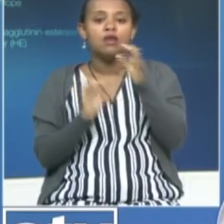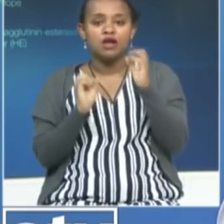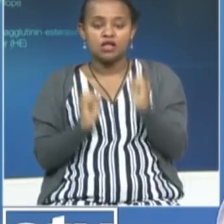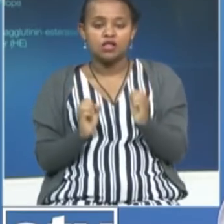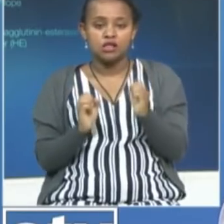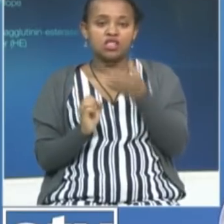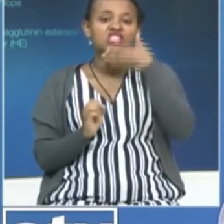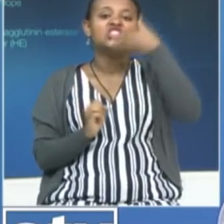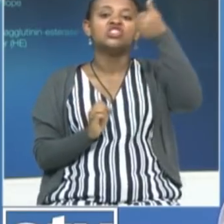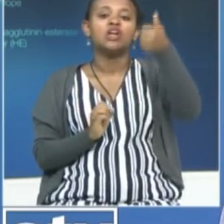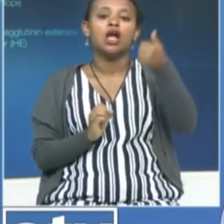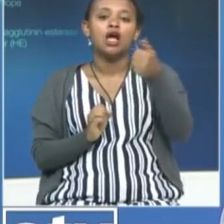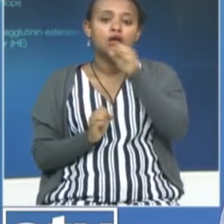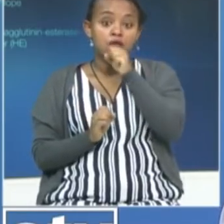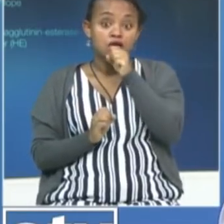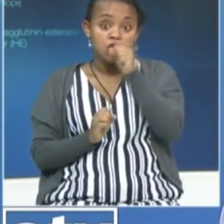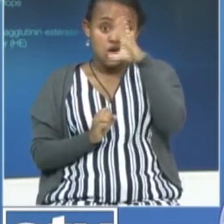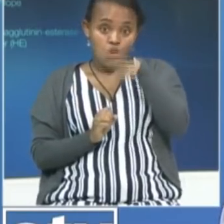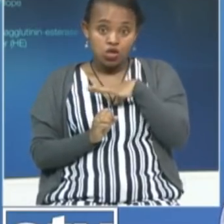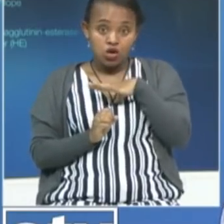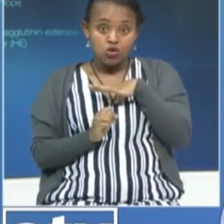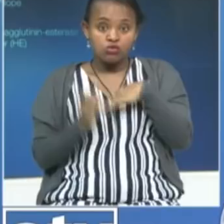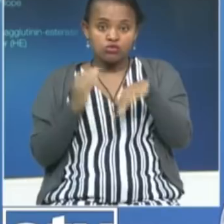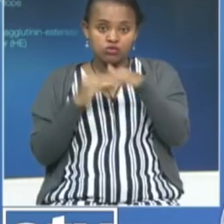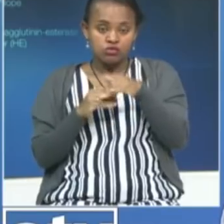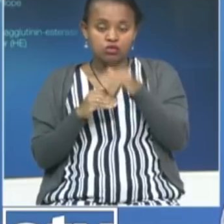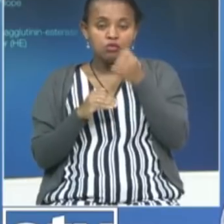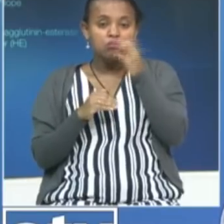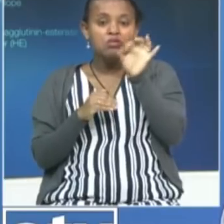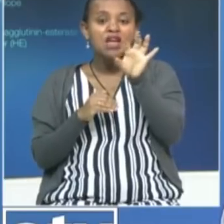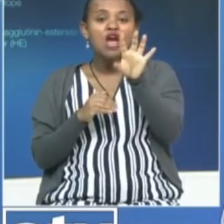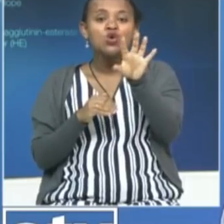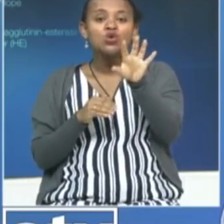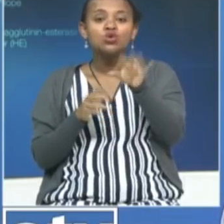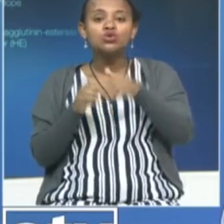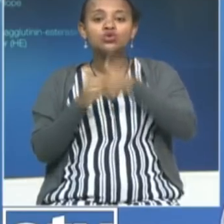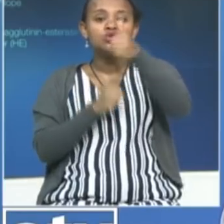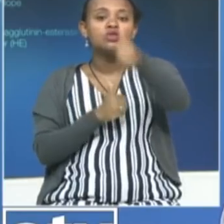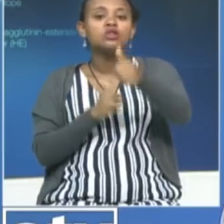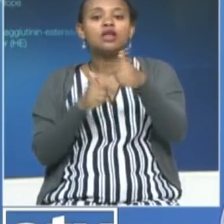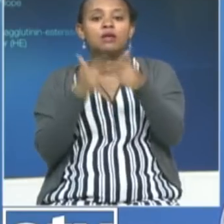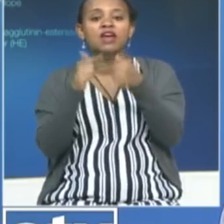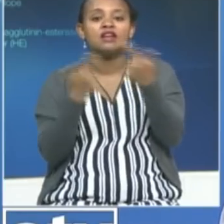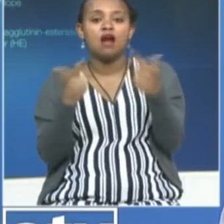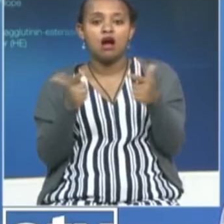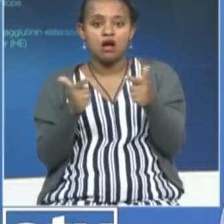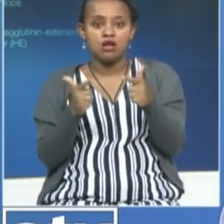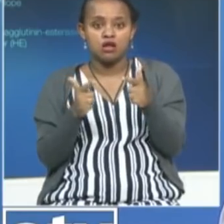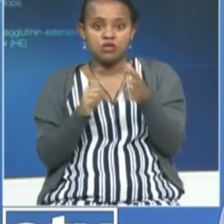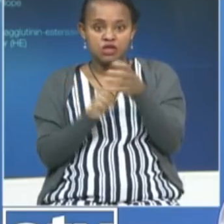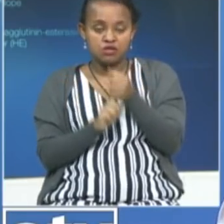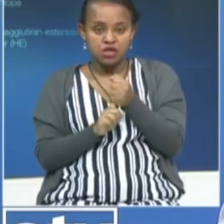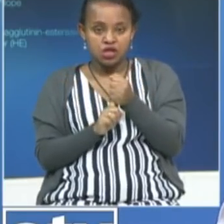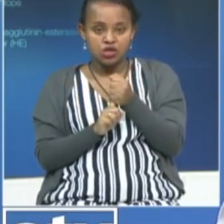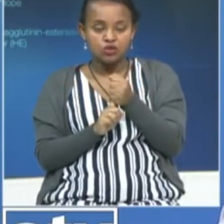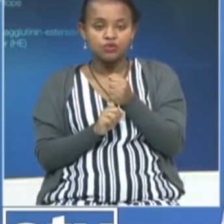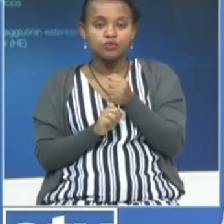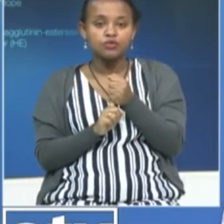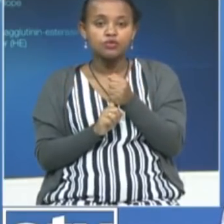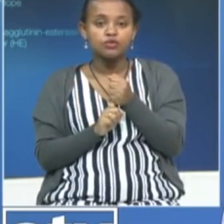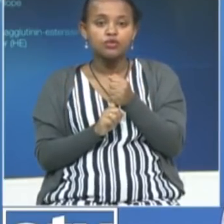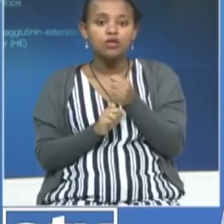በተለይ የሚያስለው ሰው ቢሸፍን ብናኞቹ ብን ብለው ርቀው የመሄድን አጋጣሚ ስለሚይዛቸው ኮንቴን